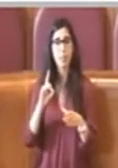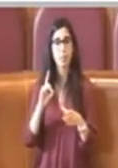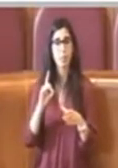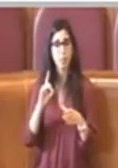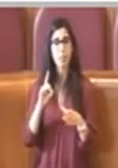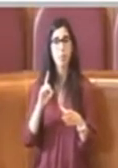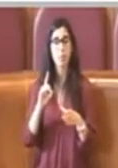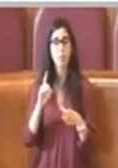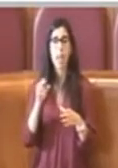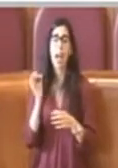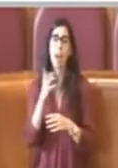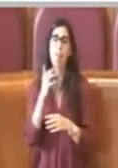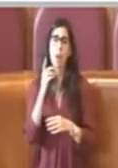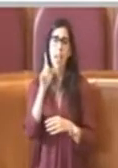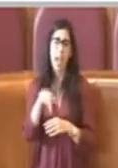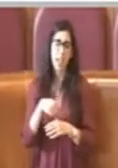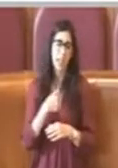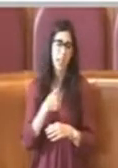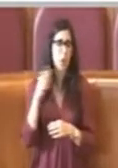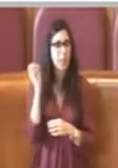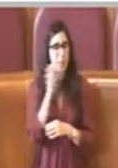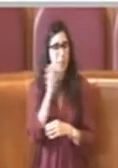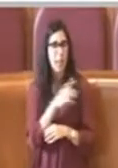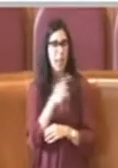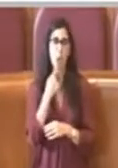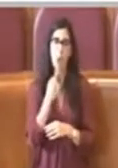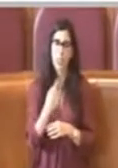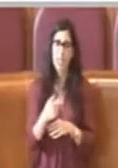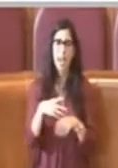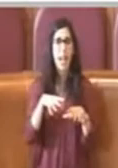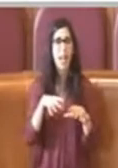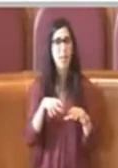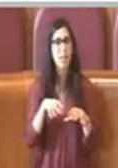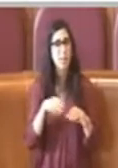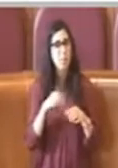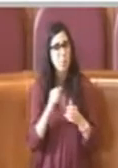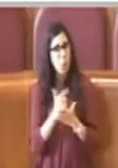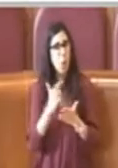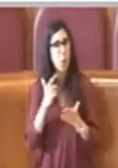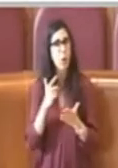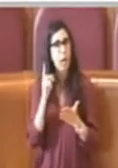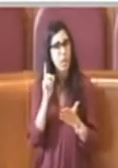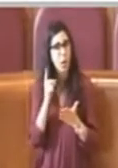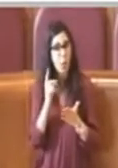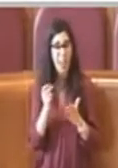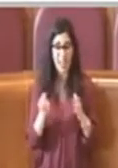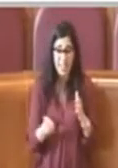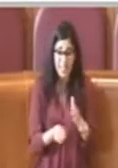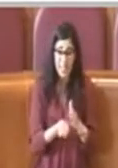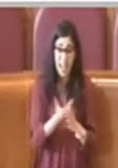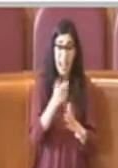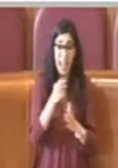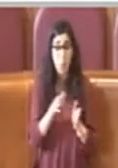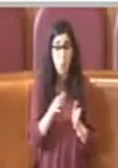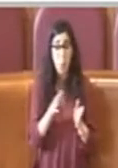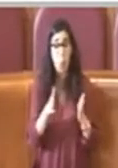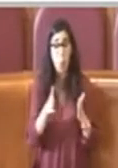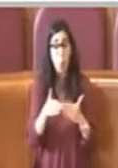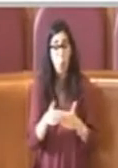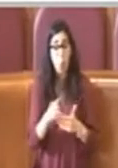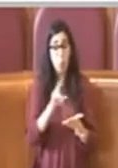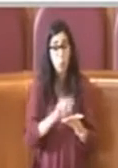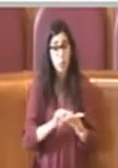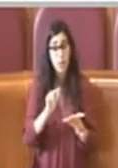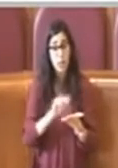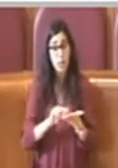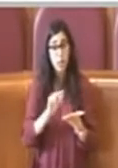di sottolineare l'importanza dello sforzo di aver costituito un ufficio apposito di supporto alla